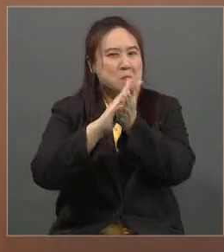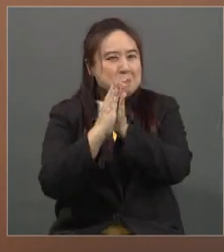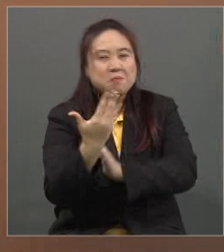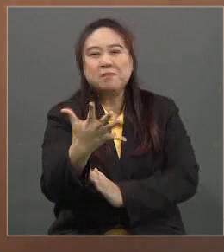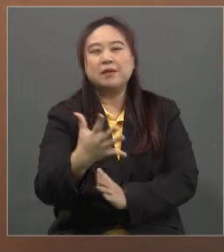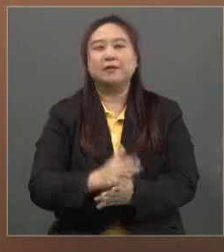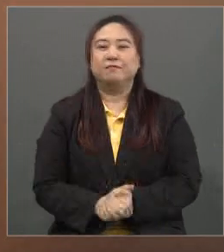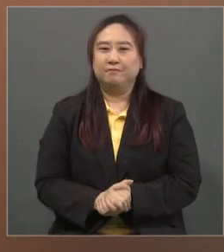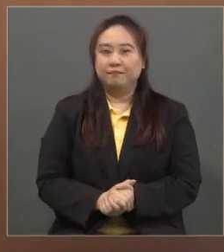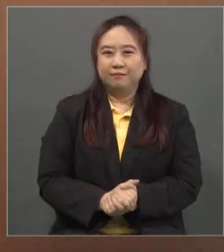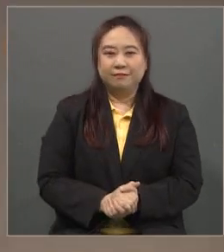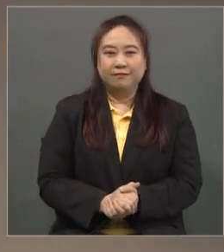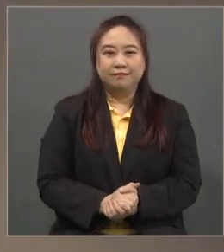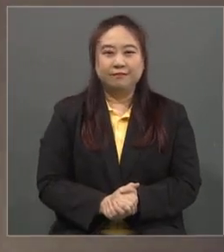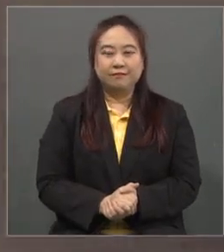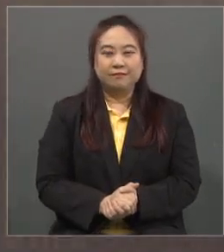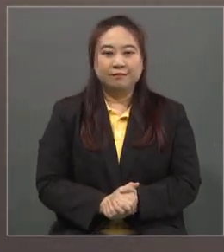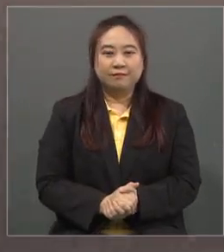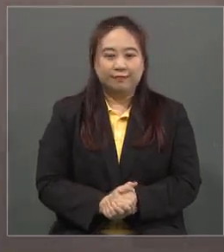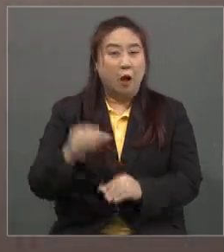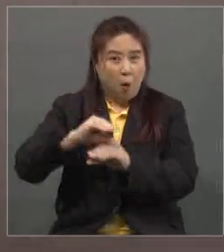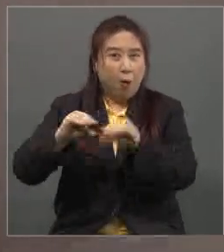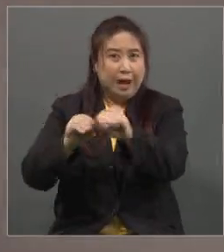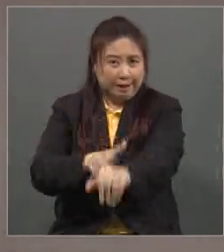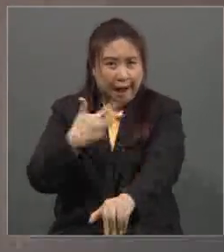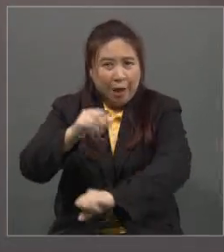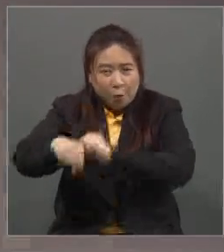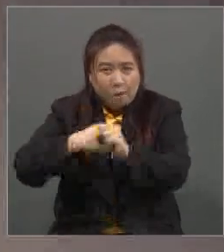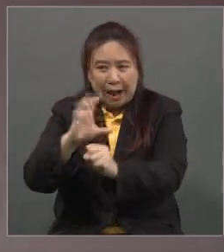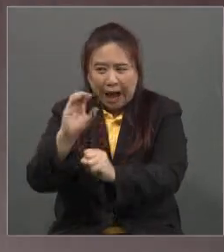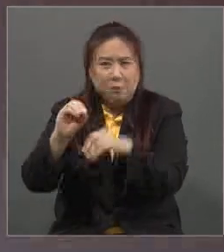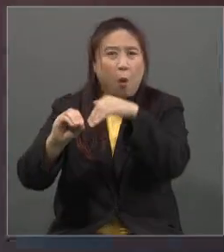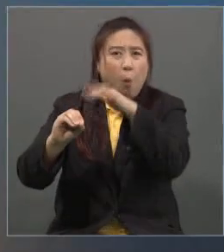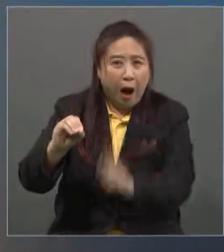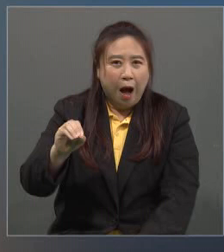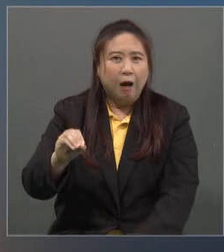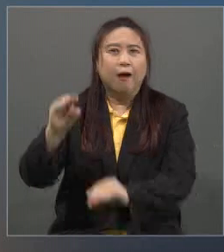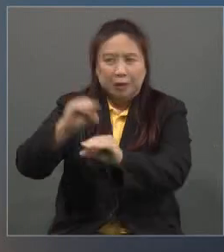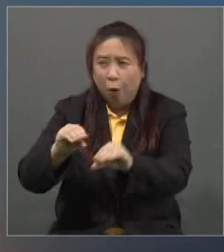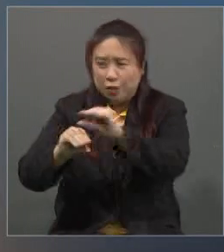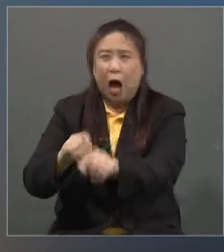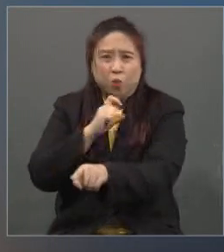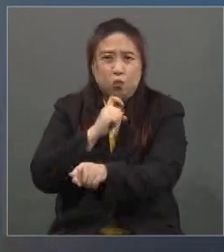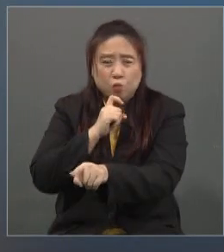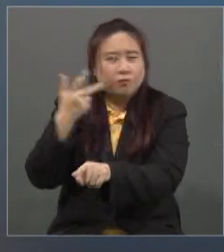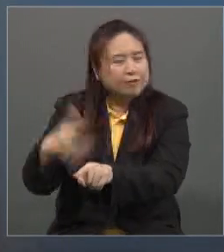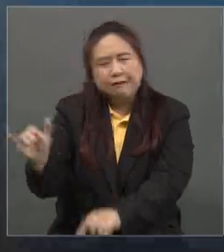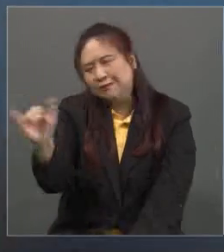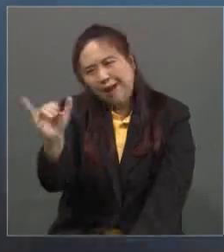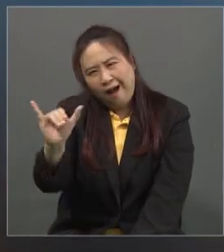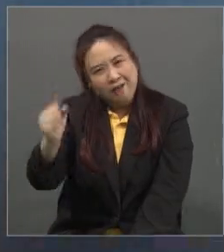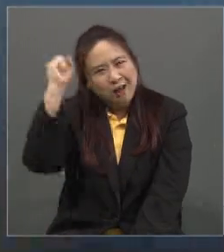เย้ก่อสร้างมา50กว่าปีแล้วก็ยังก่อสร้างไม่เสร็จเลย